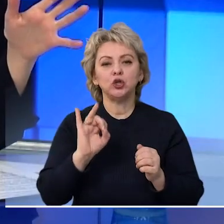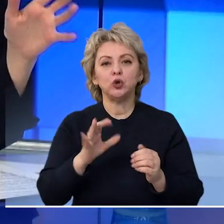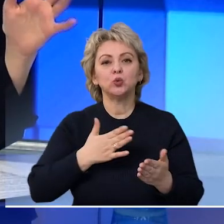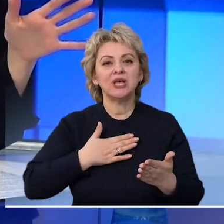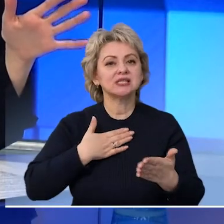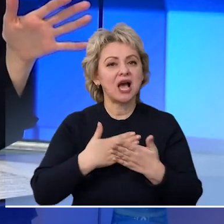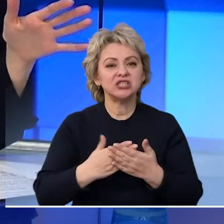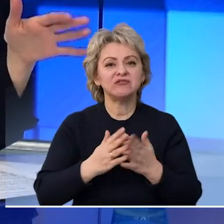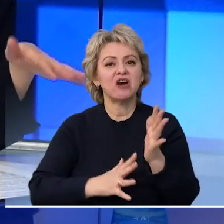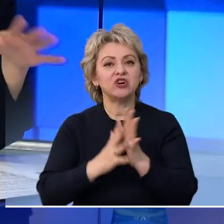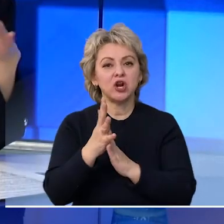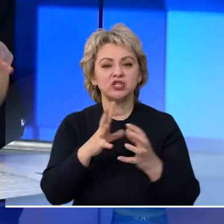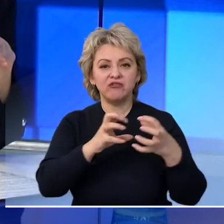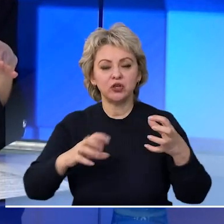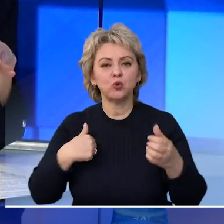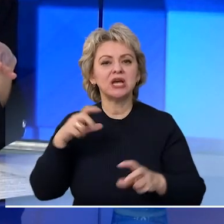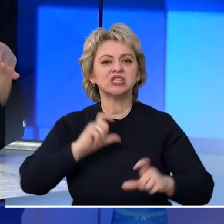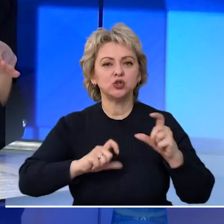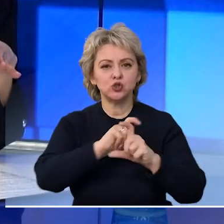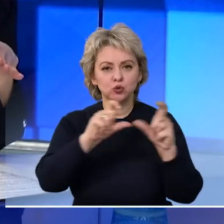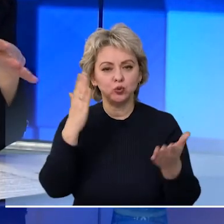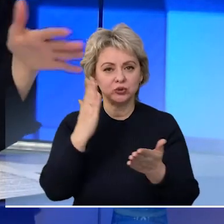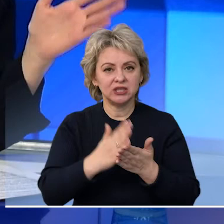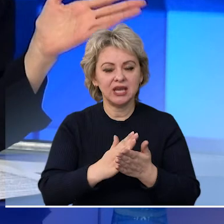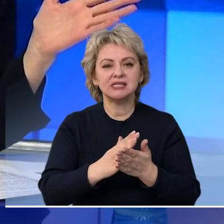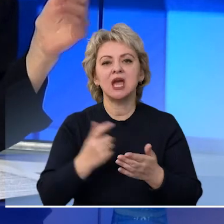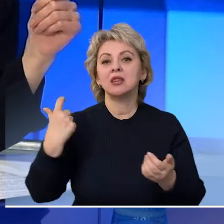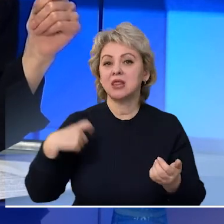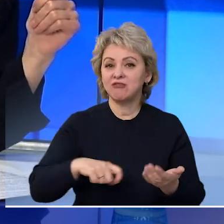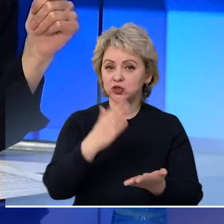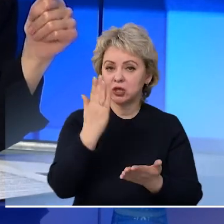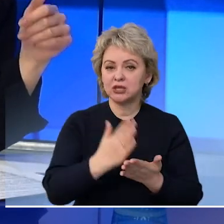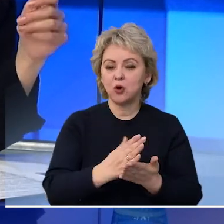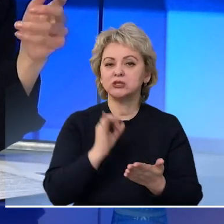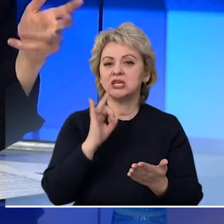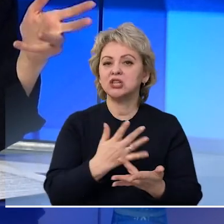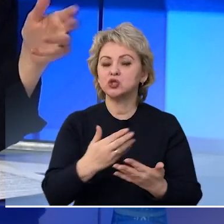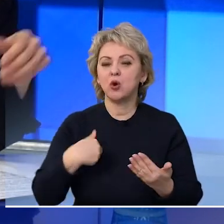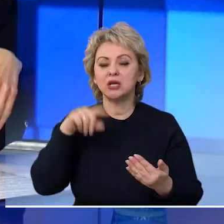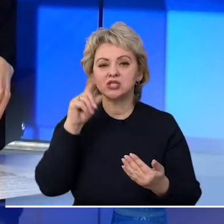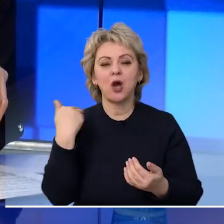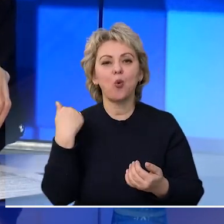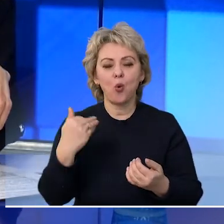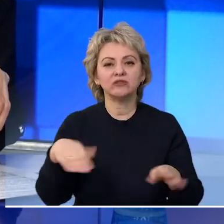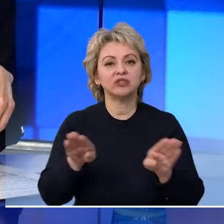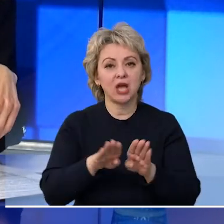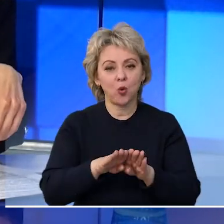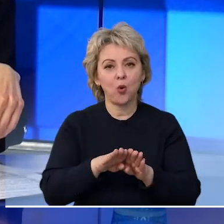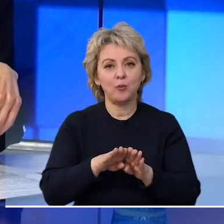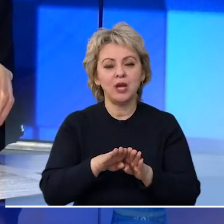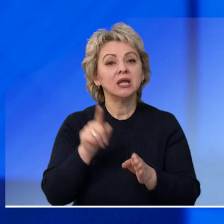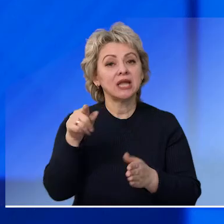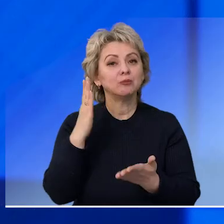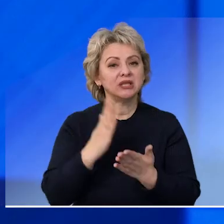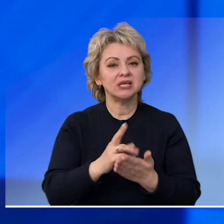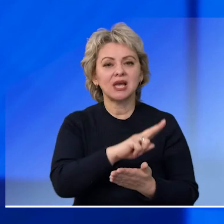И у нас активно производили виноград. У нас есть институт виноградарства, в Новочеркасске он находится. И, насколько я знаю, он, ну, в таком